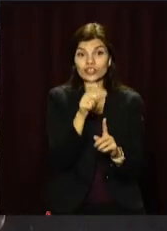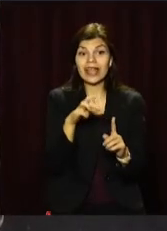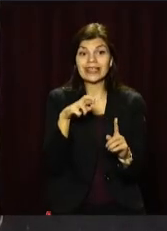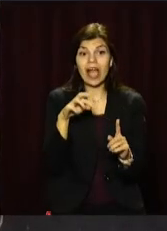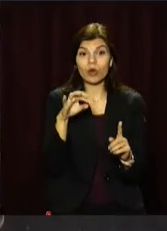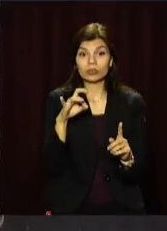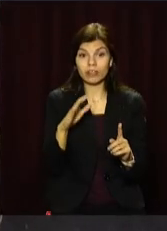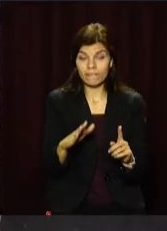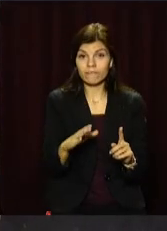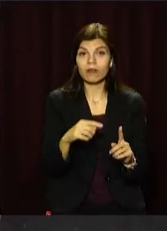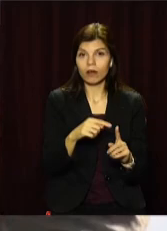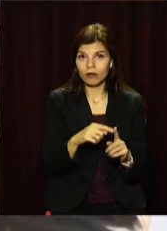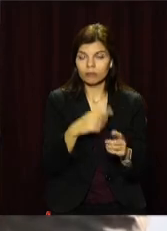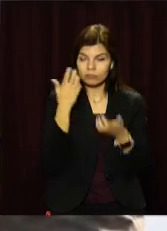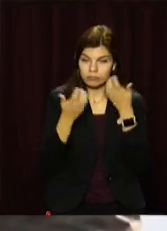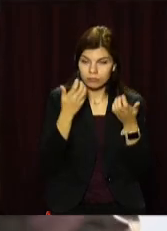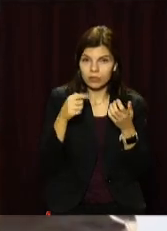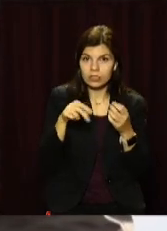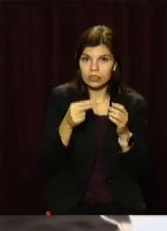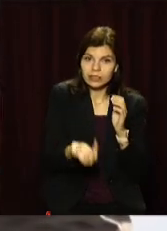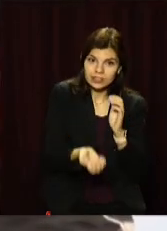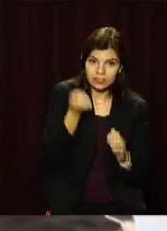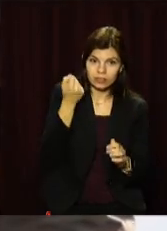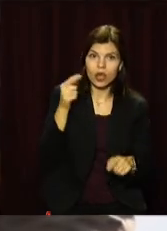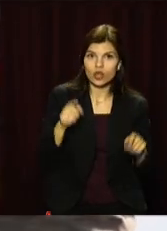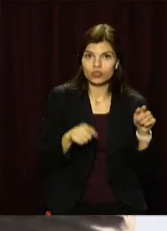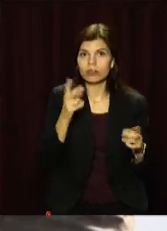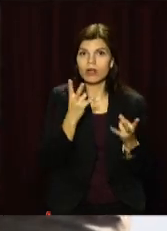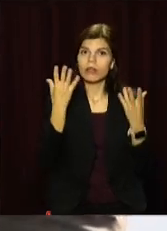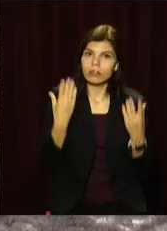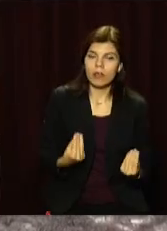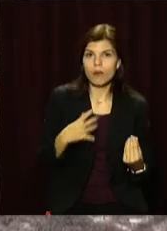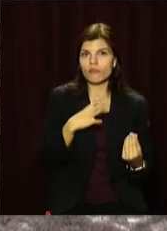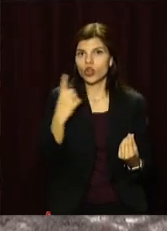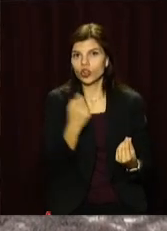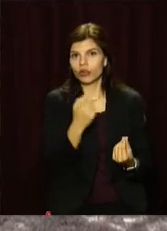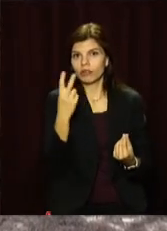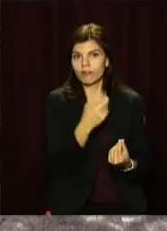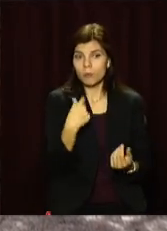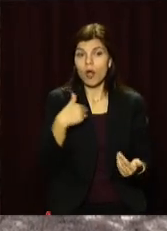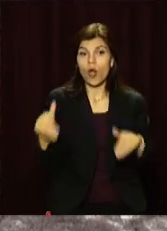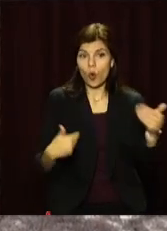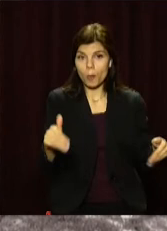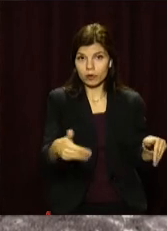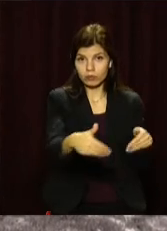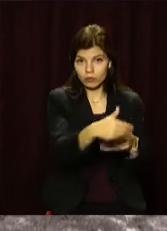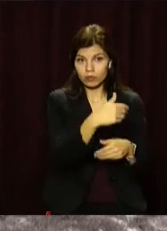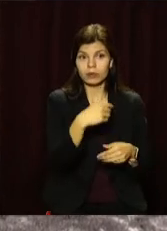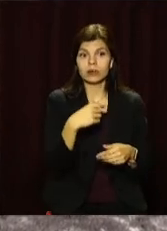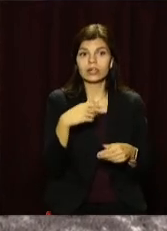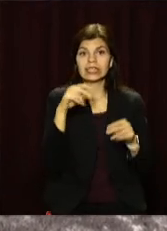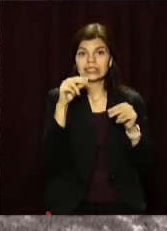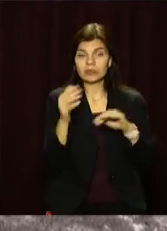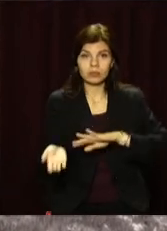аби артефакт витягнути з ґрунту на поверхню, подекуди потрібні дні, а й то й тижні. Ми викопали, ви викинули ґрунт, зачистили